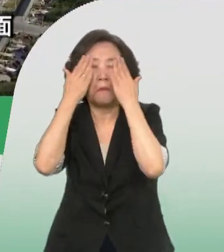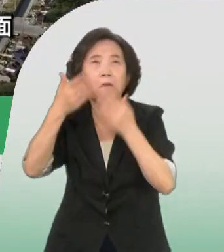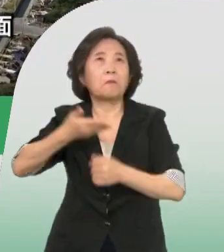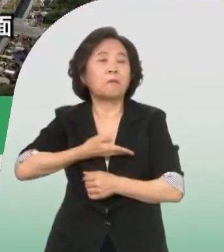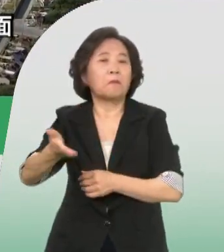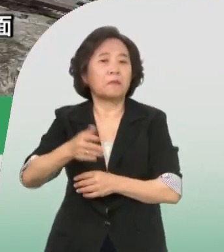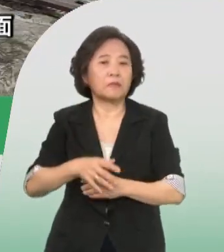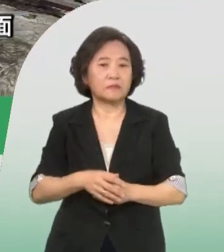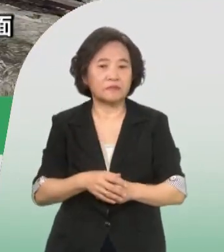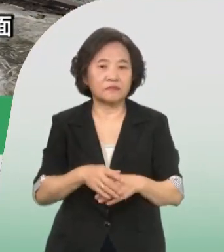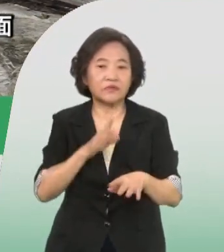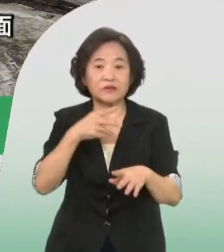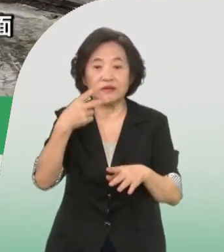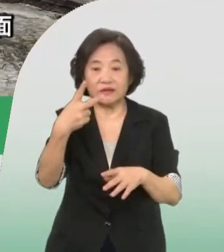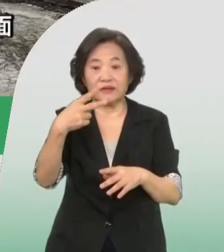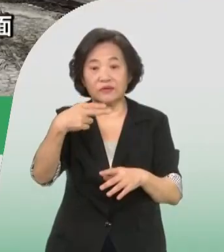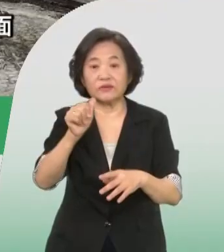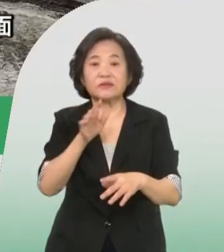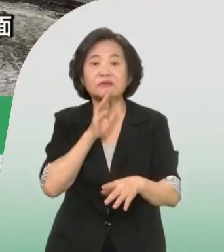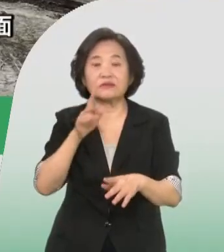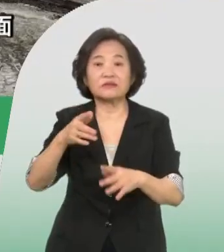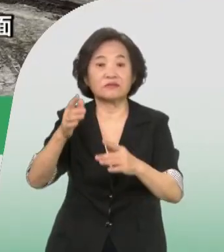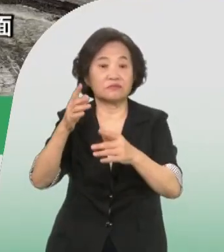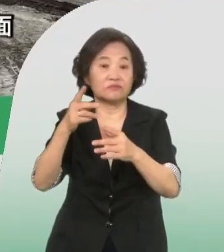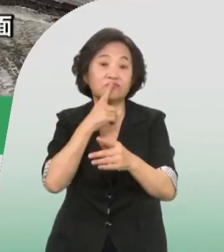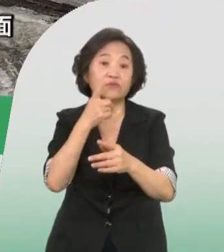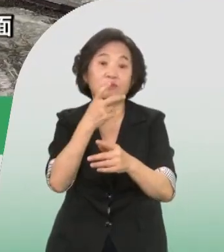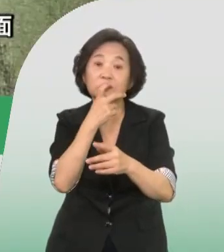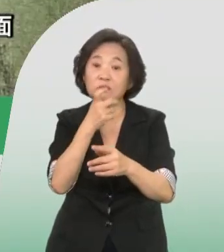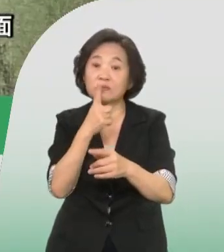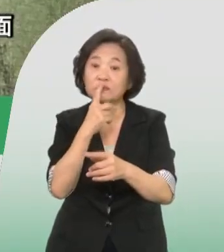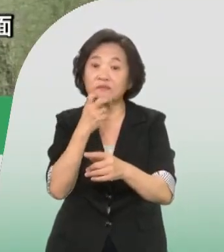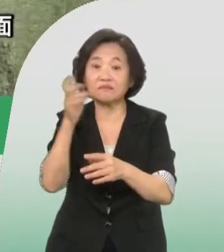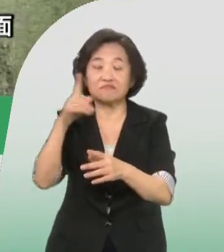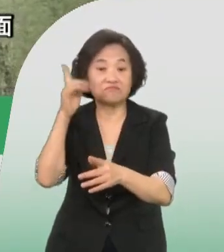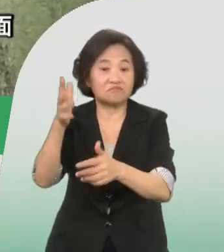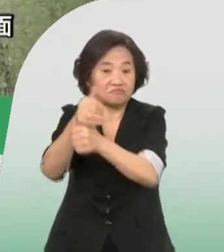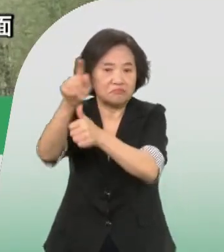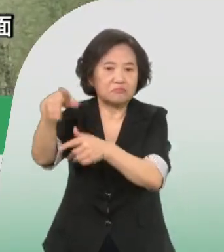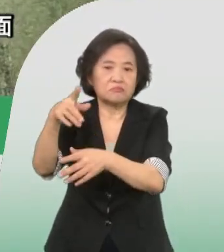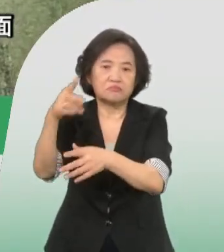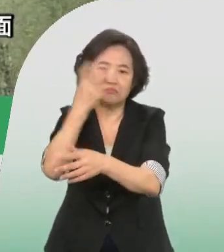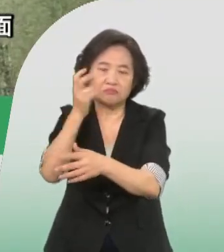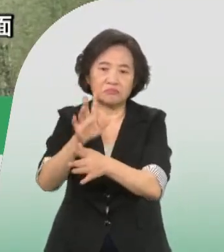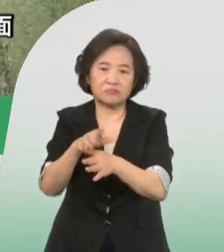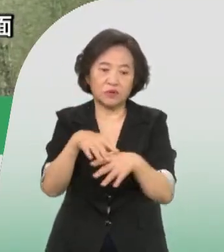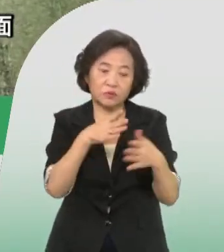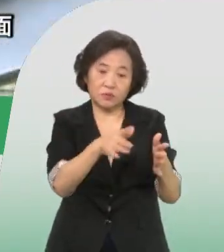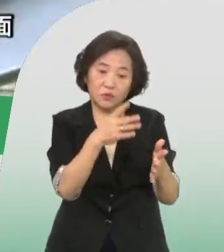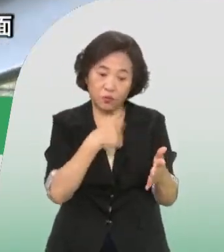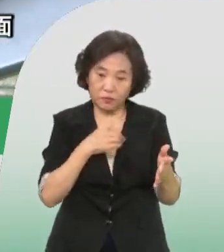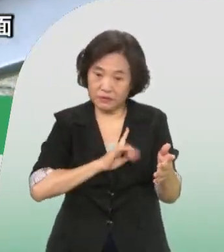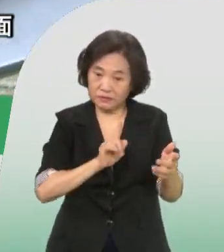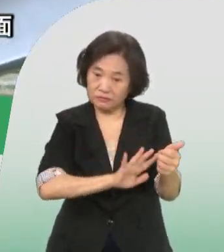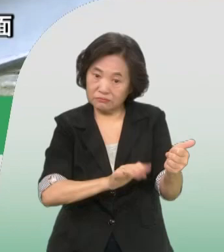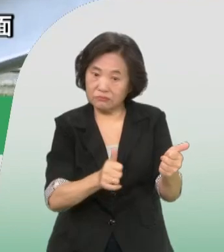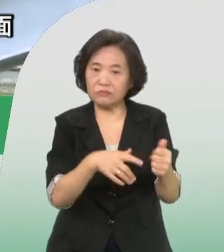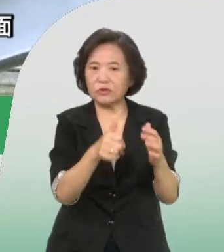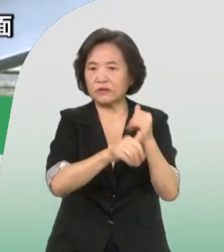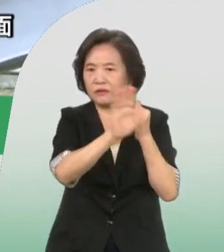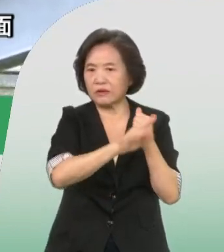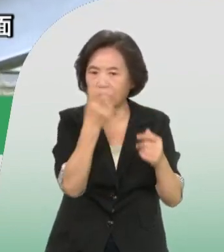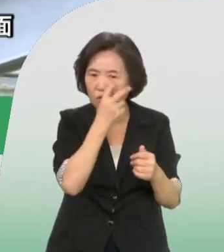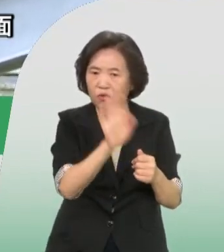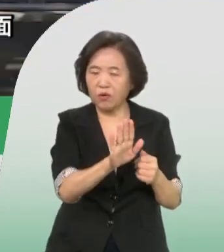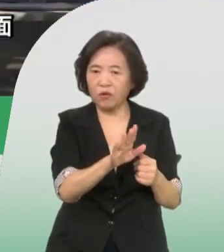署的审议机制去做审议。那我们的审议委员其实也有邀集这个生态的专家学者这样子，所以这